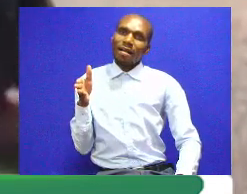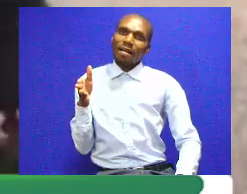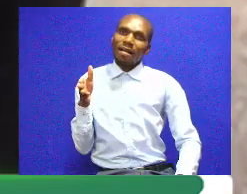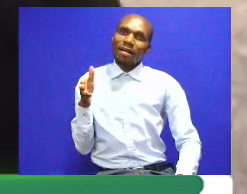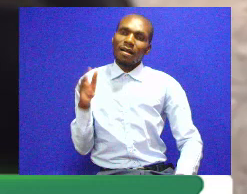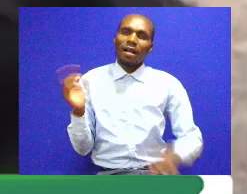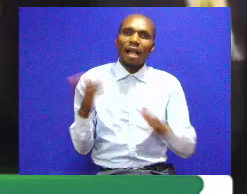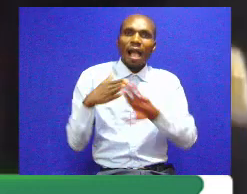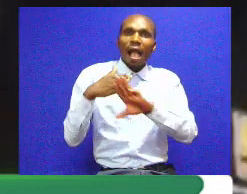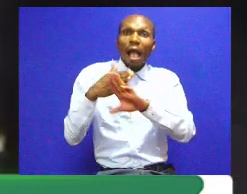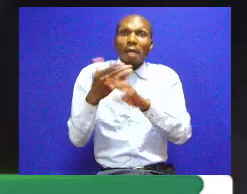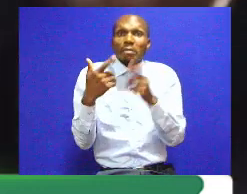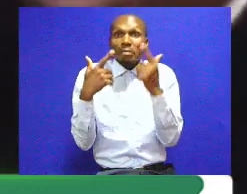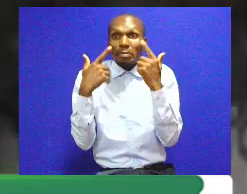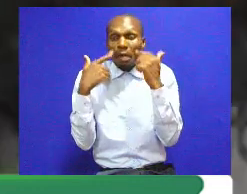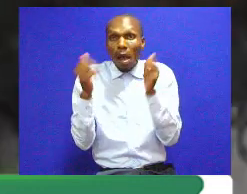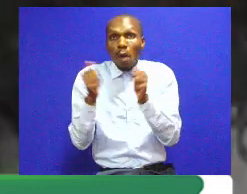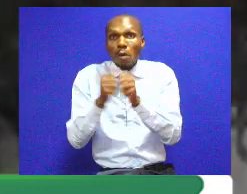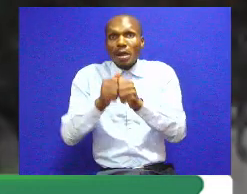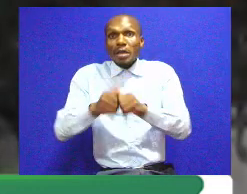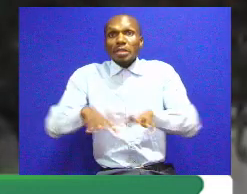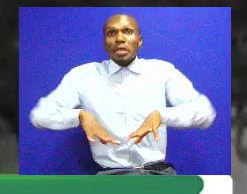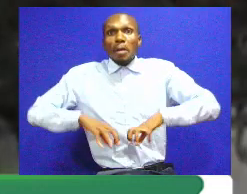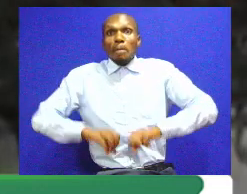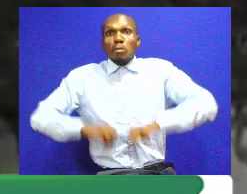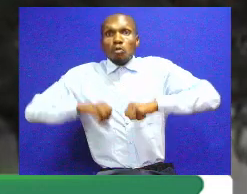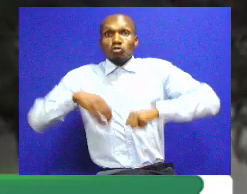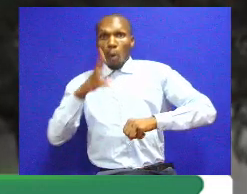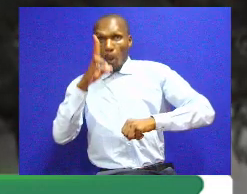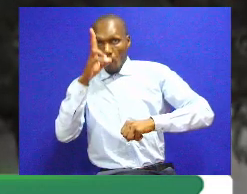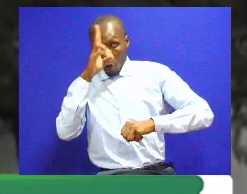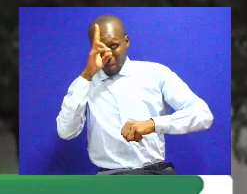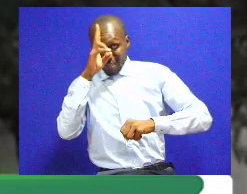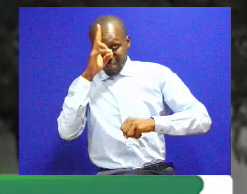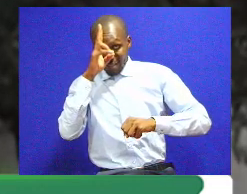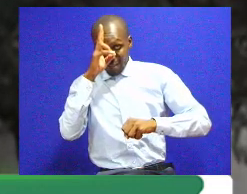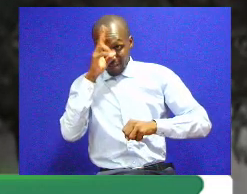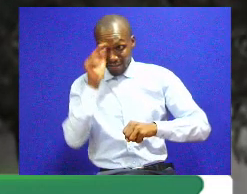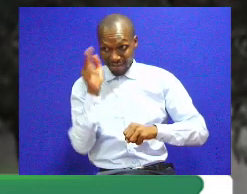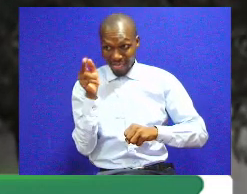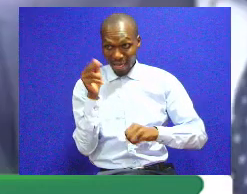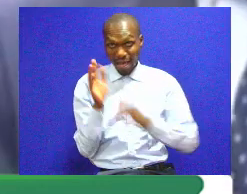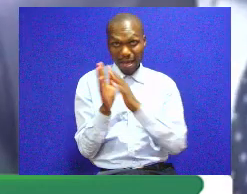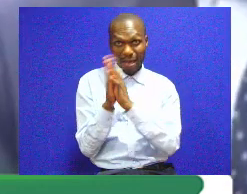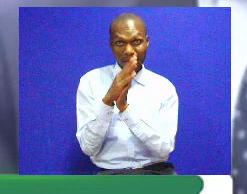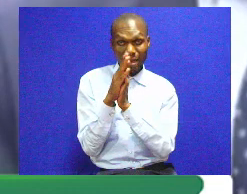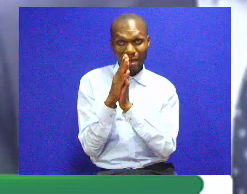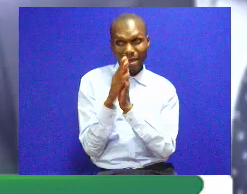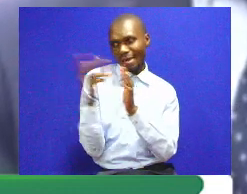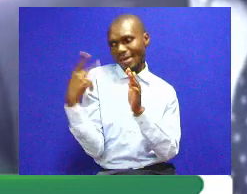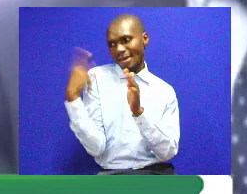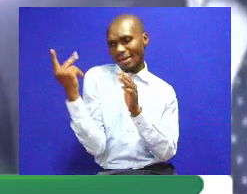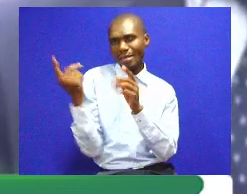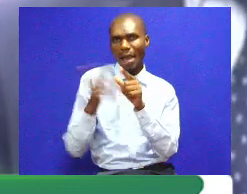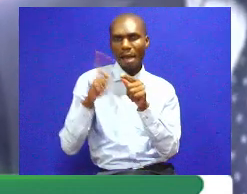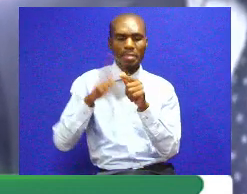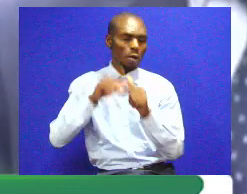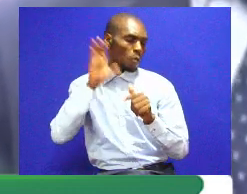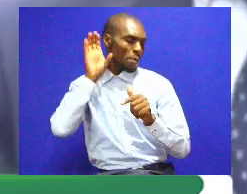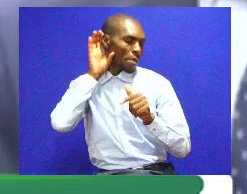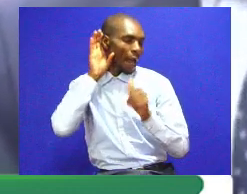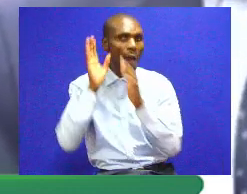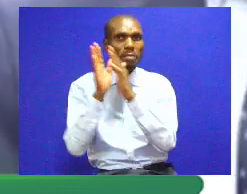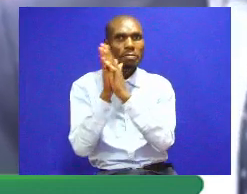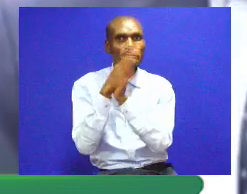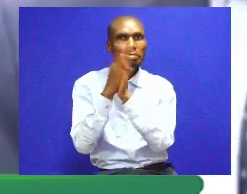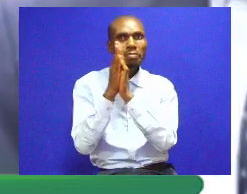Ayani gako aneki wanumu komanda wabanya nyimbo kuruwa segetisene giatigoni, Philbo Mwalia. Jana tulipata report kutoka kwa